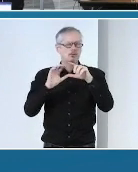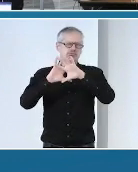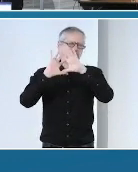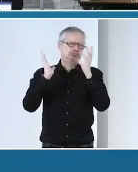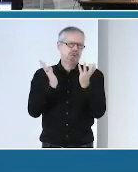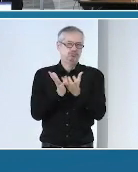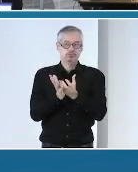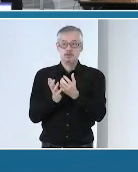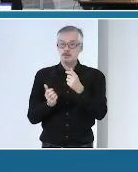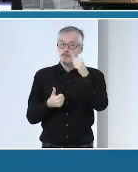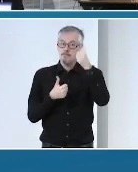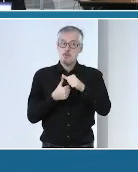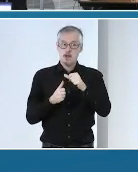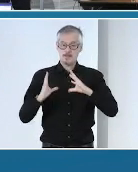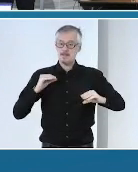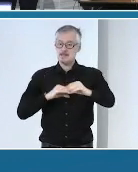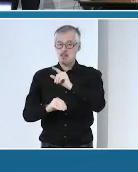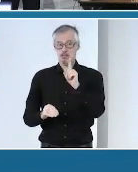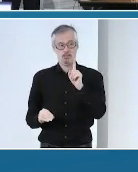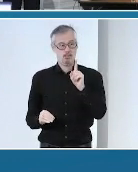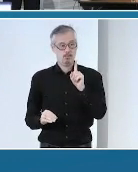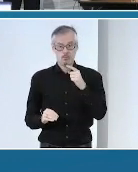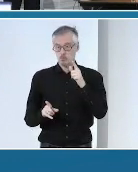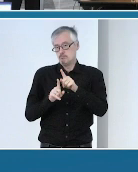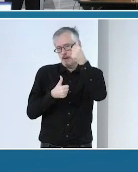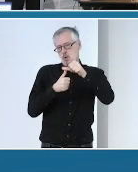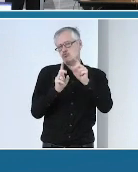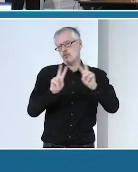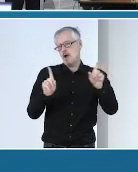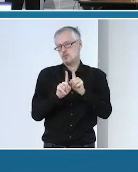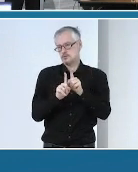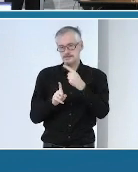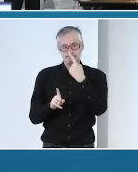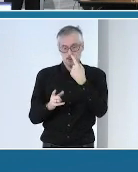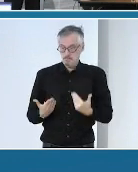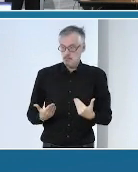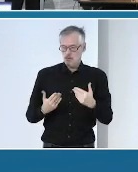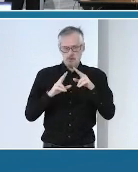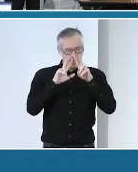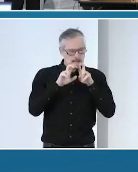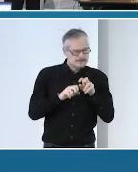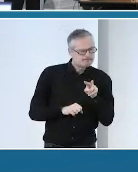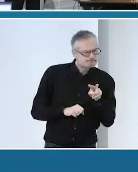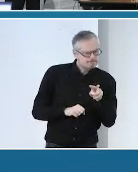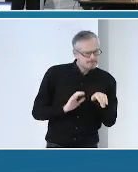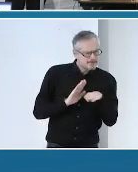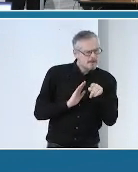et pas seulement la mémoire spatiale, la mémoire de façon générale. Maintenant, on pense que les